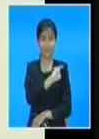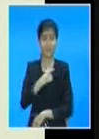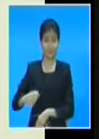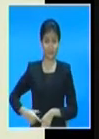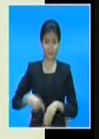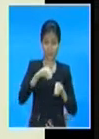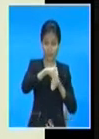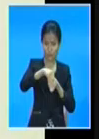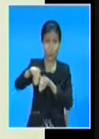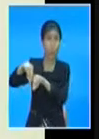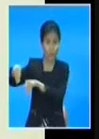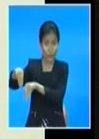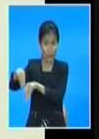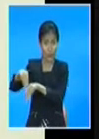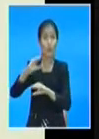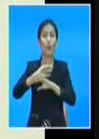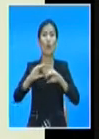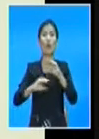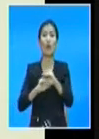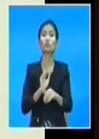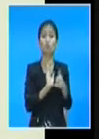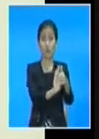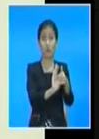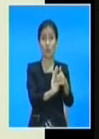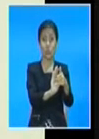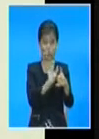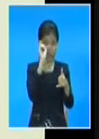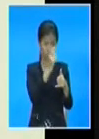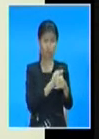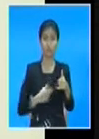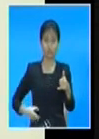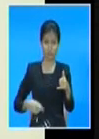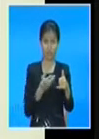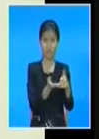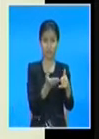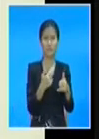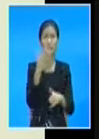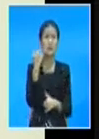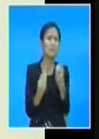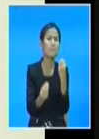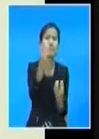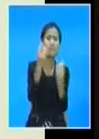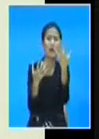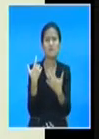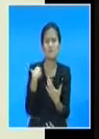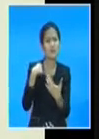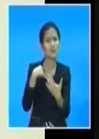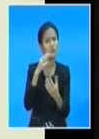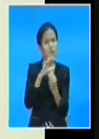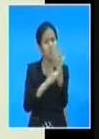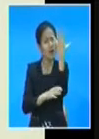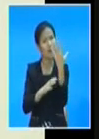านทำเป็นโครงการส่วนพระองค์ป่าฉะนั้นเดี๋ยวนี้ท่านไปดูสิฮะมีหลากหลายพันนะฮะและมีนาข้